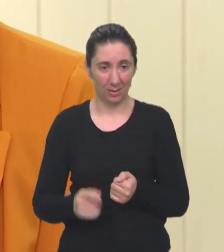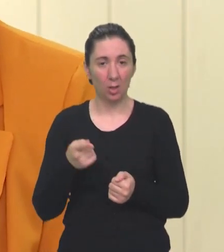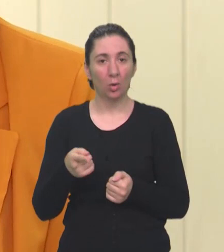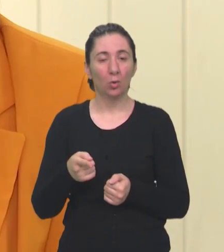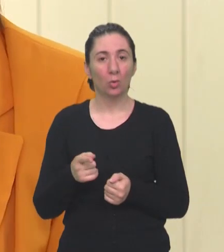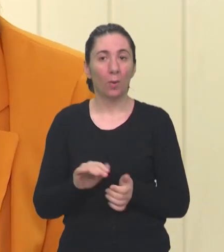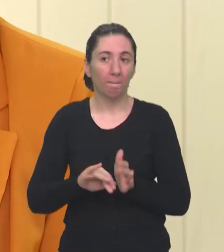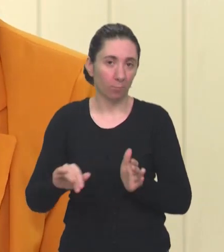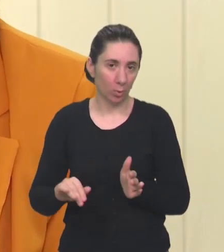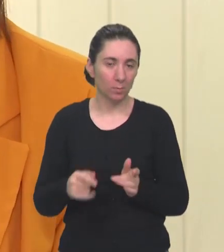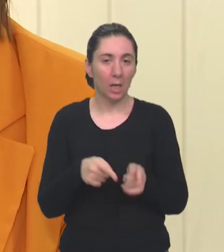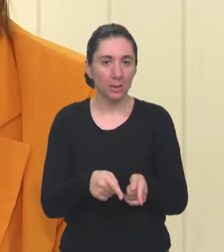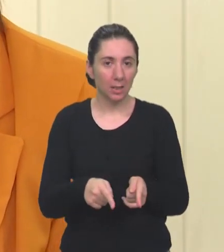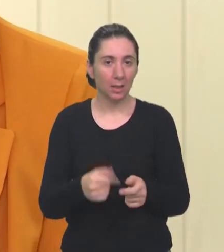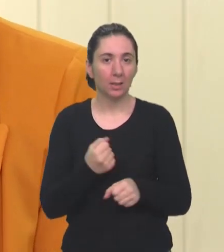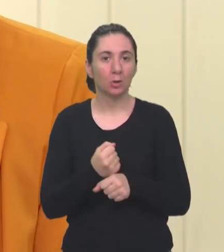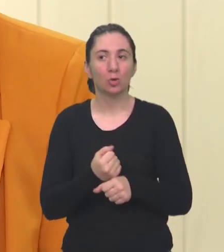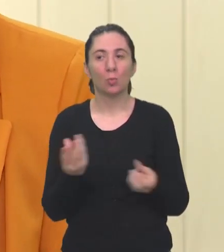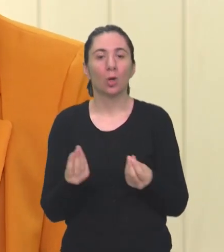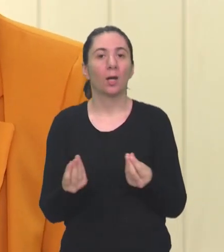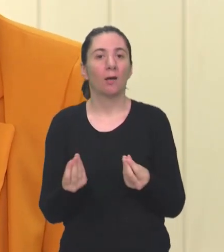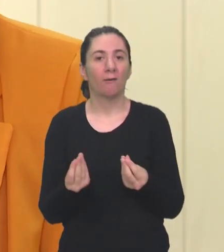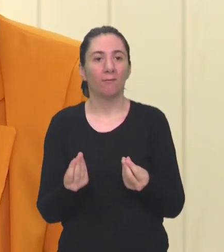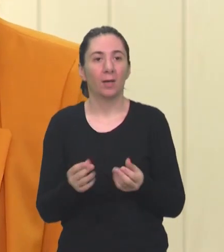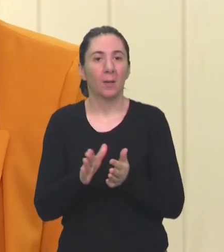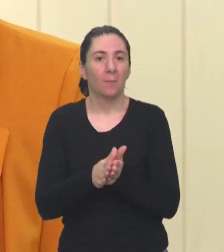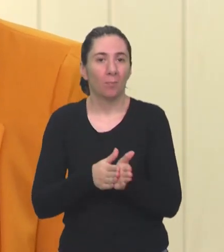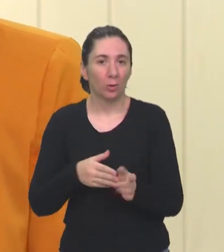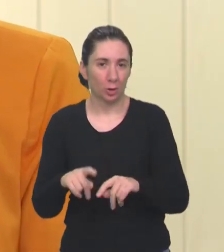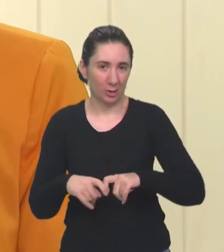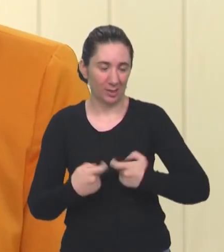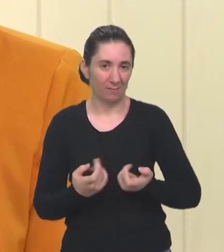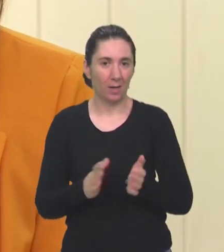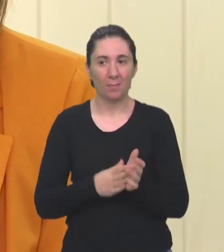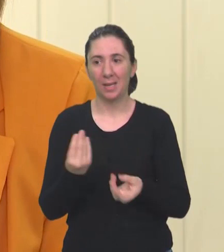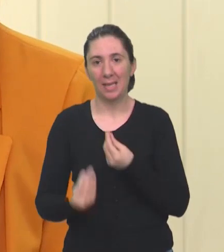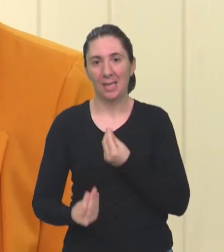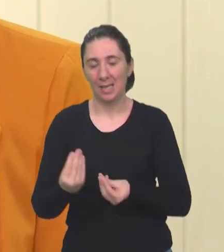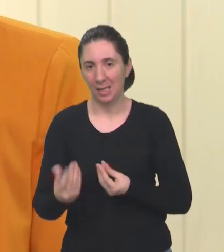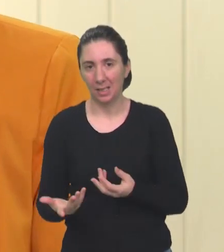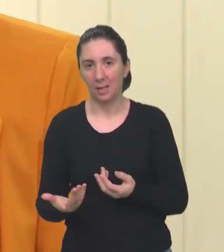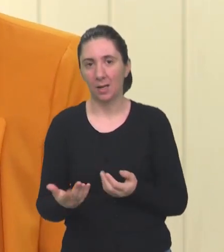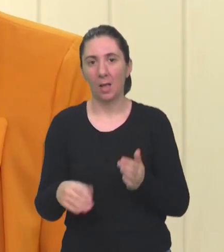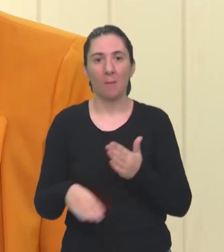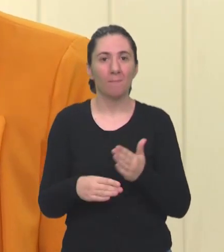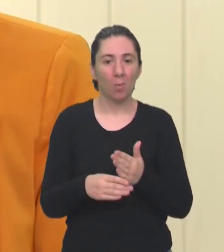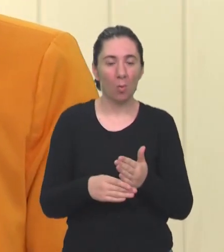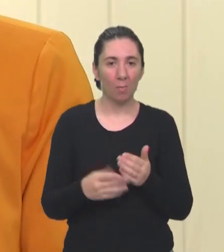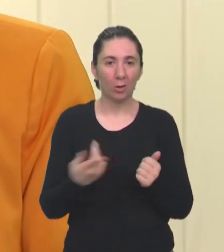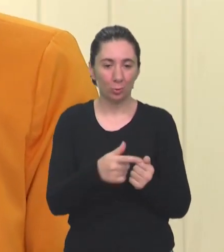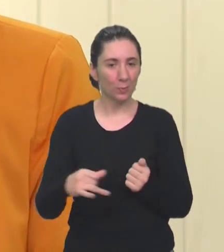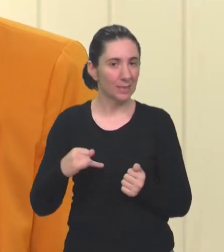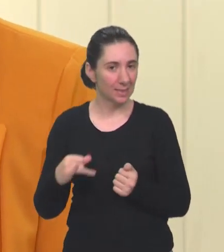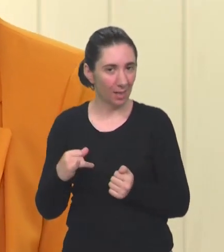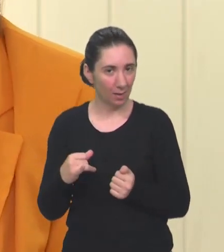je nekako posebno, ali za njih se u stvari držimo onih nekih o početnih stvari, od nekih igri i od nekih pomagala koje su za